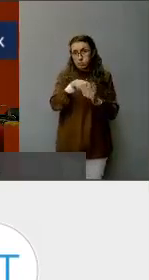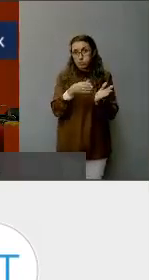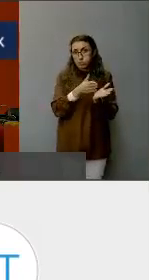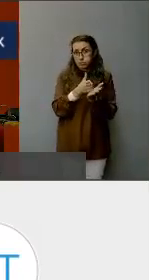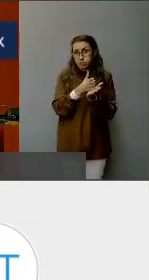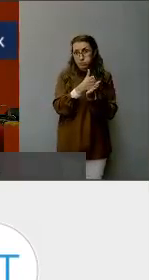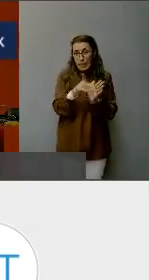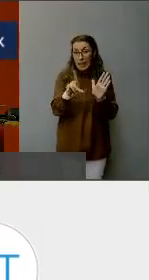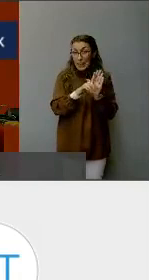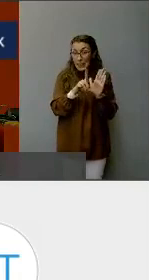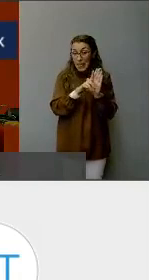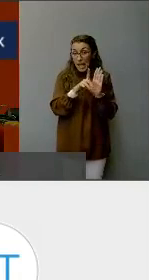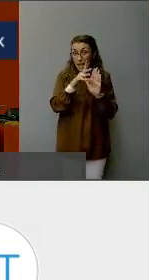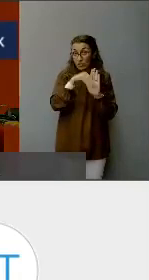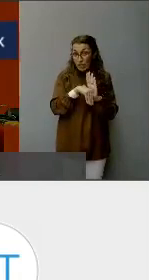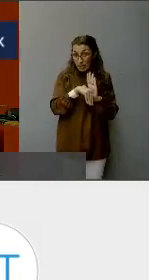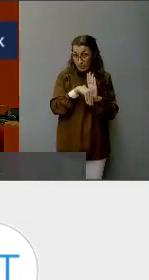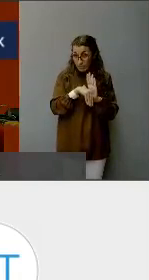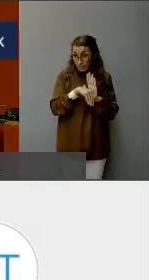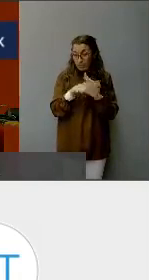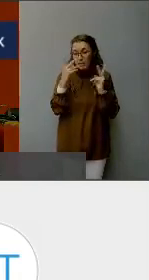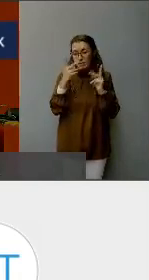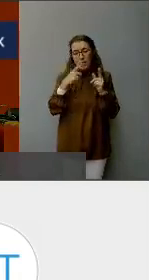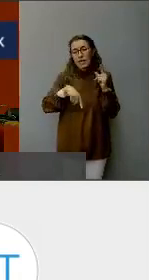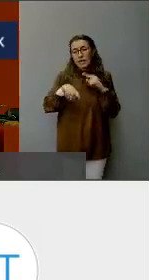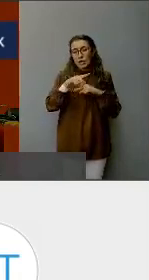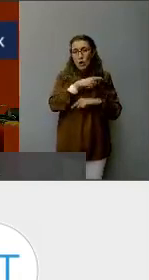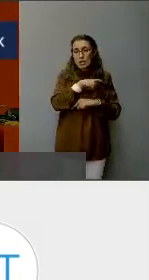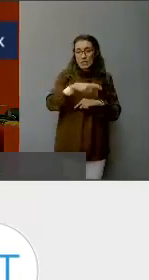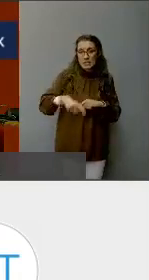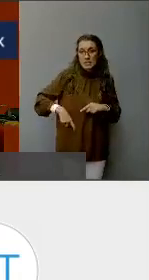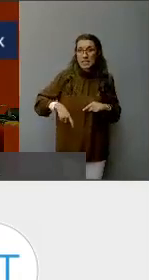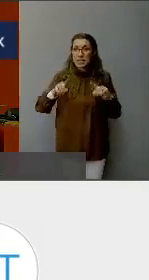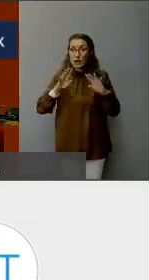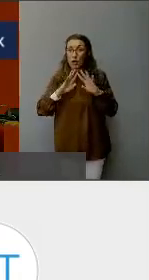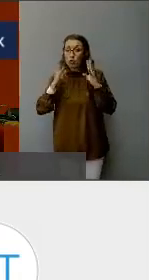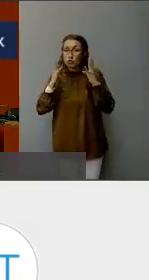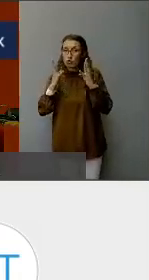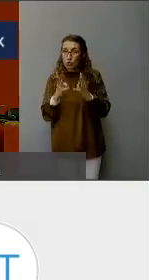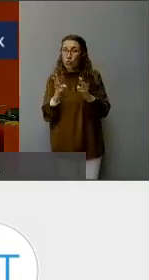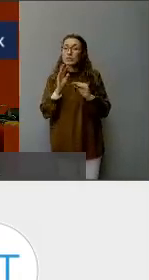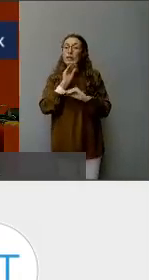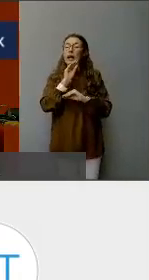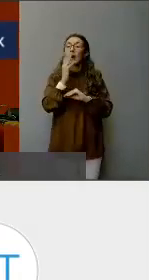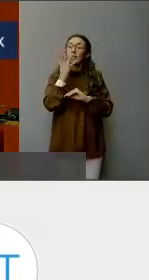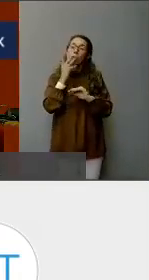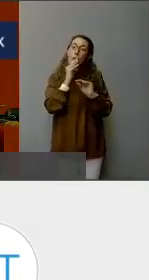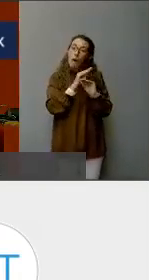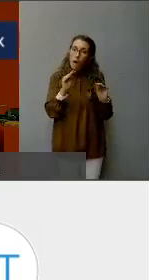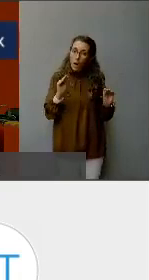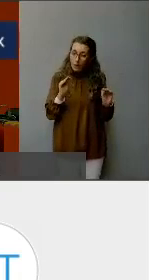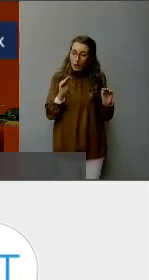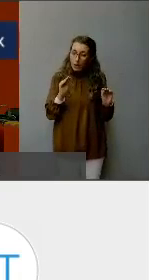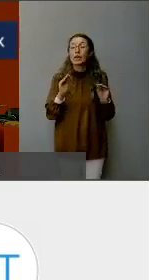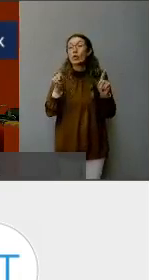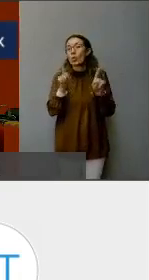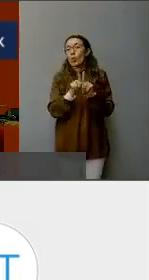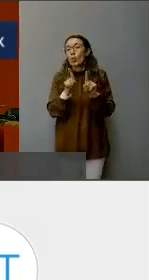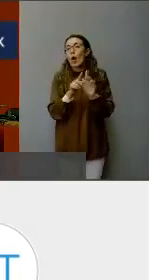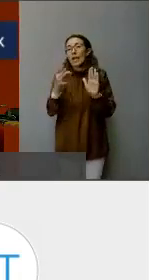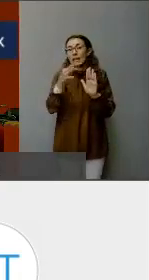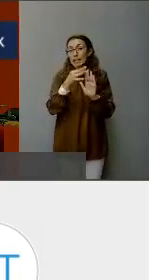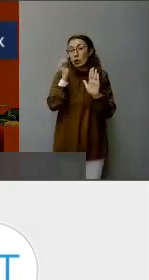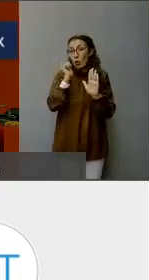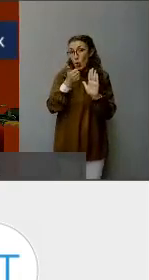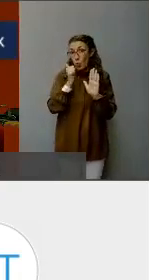questa legge e impegna sindaco e giunta a richiedere un inchiesta pubblica come ad articolo 11 sopracitato